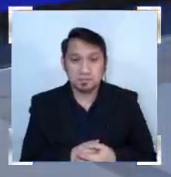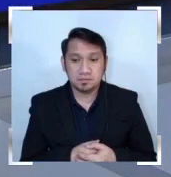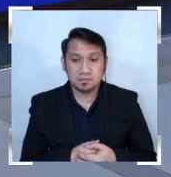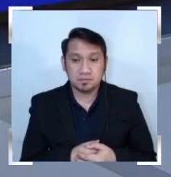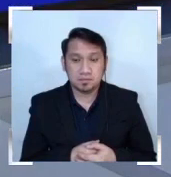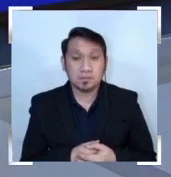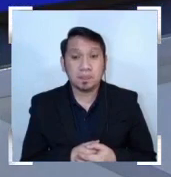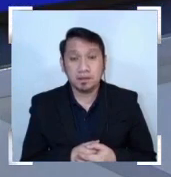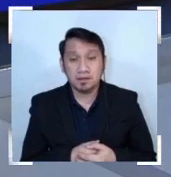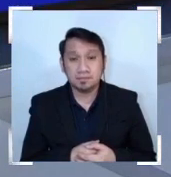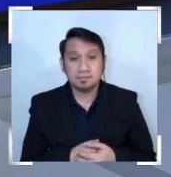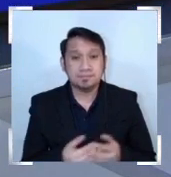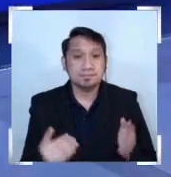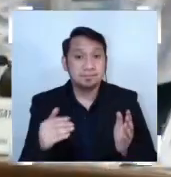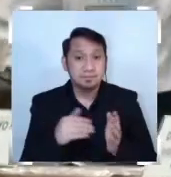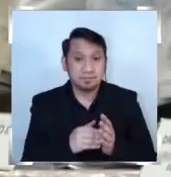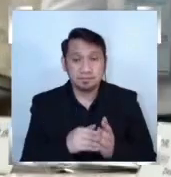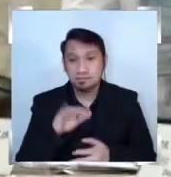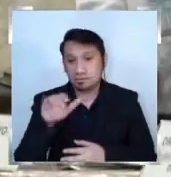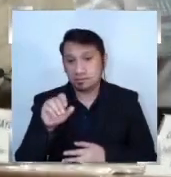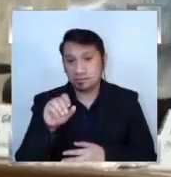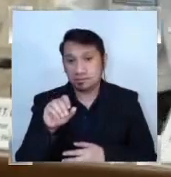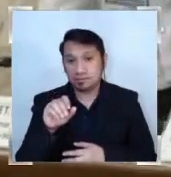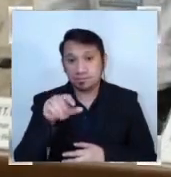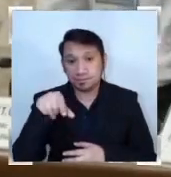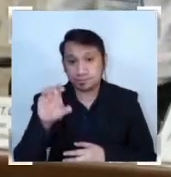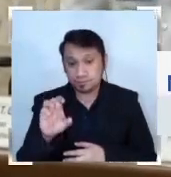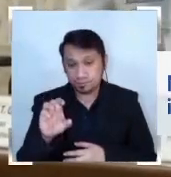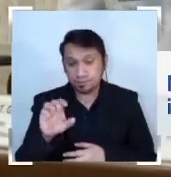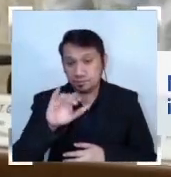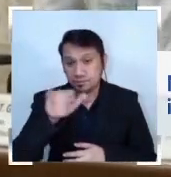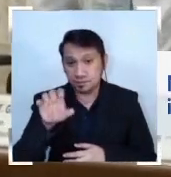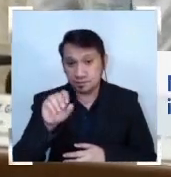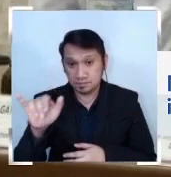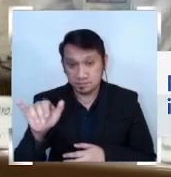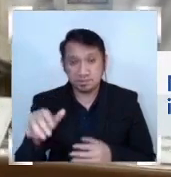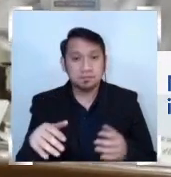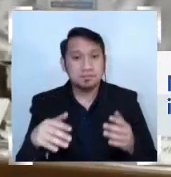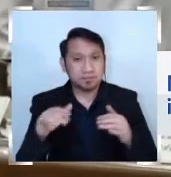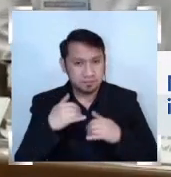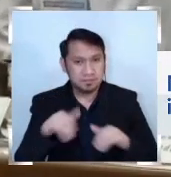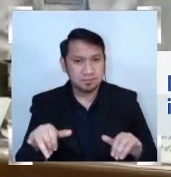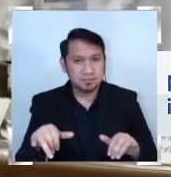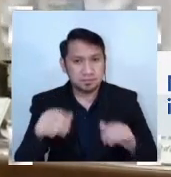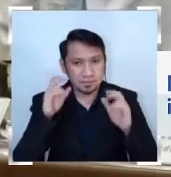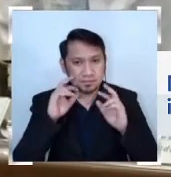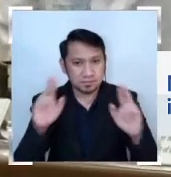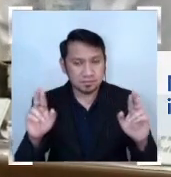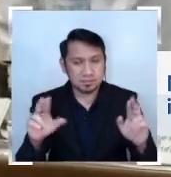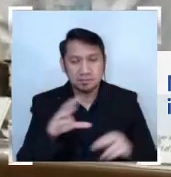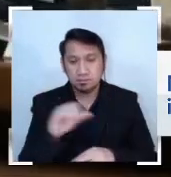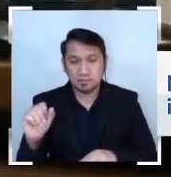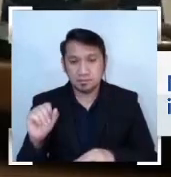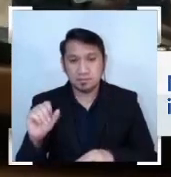Re-elected si Quezon City Mayor Joy Belmonte. Gayun din si Vice Mayor Gian Soto na anak ni Senate President Tito Soto.